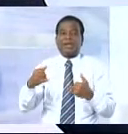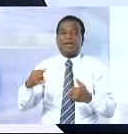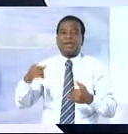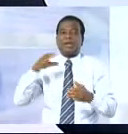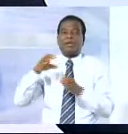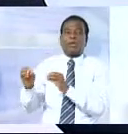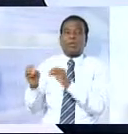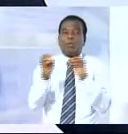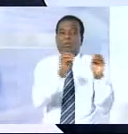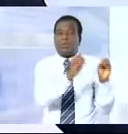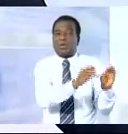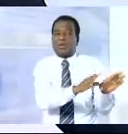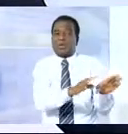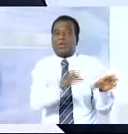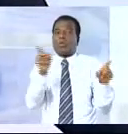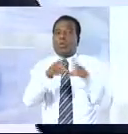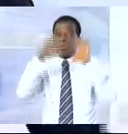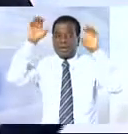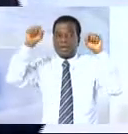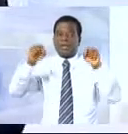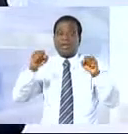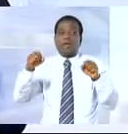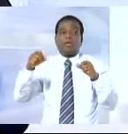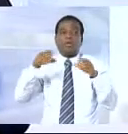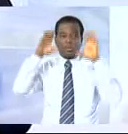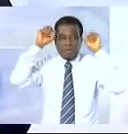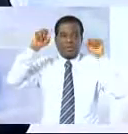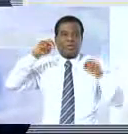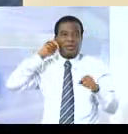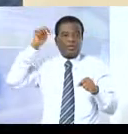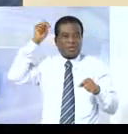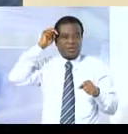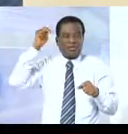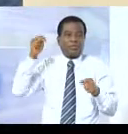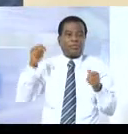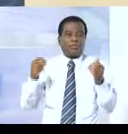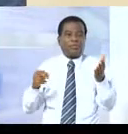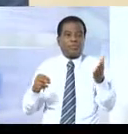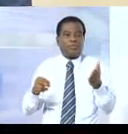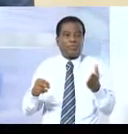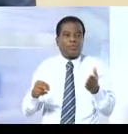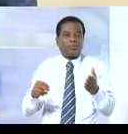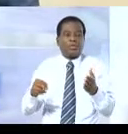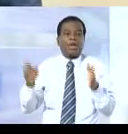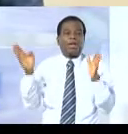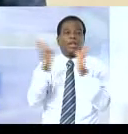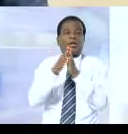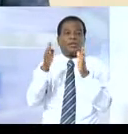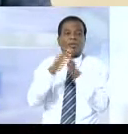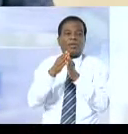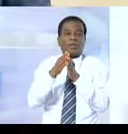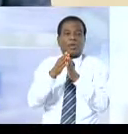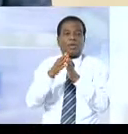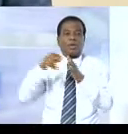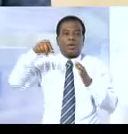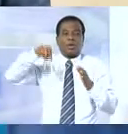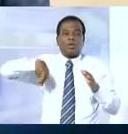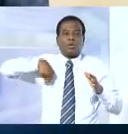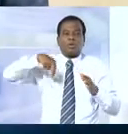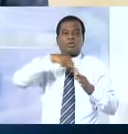l'institution le chef d'État du Niger. On écoute le président Alassane Ouattara. Le Conseil de l'Entente est